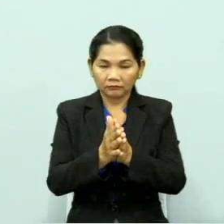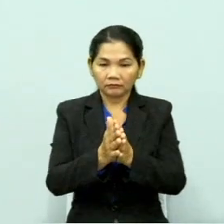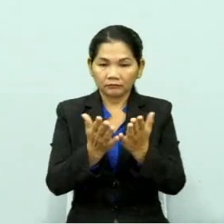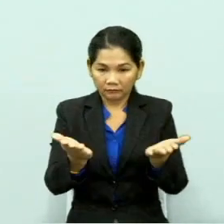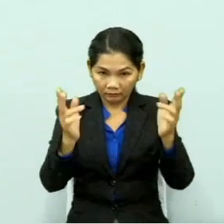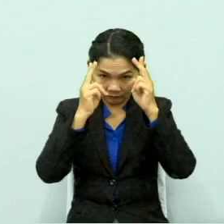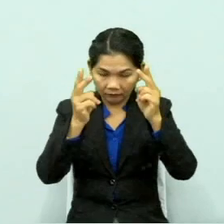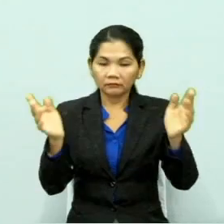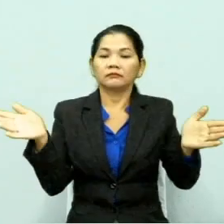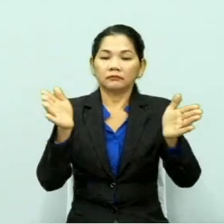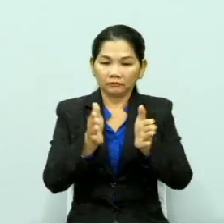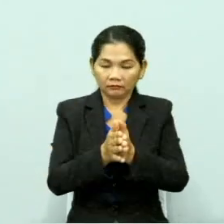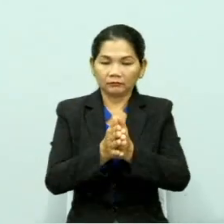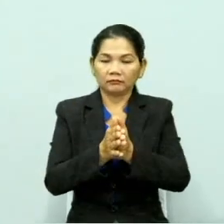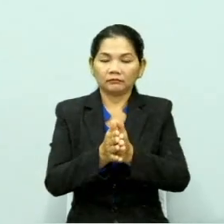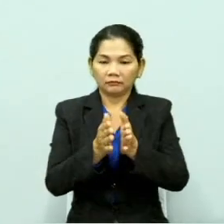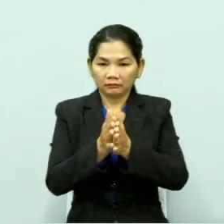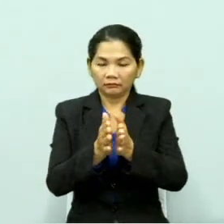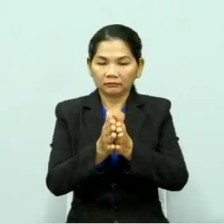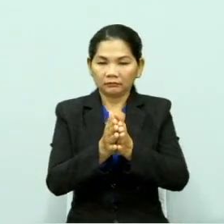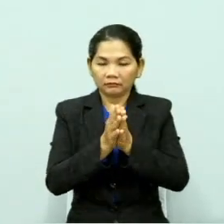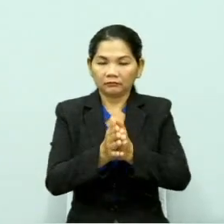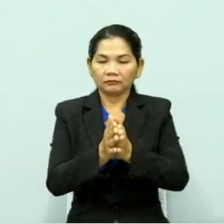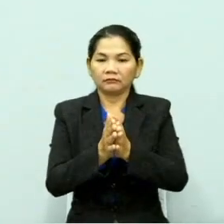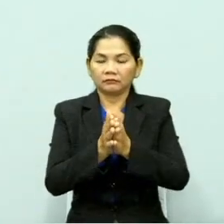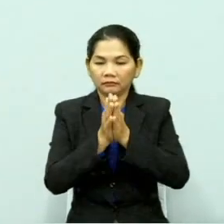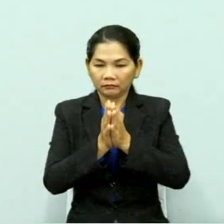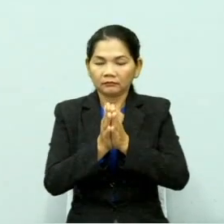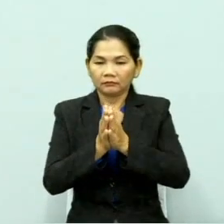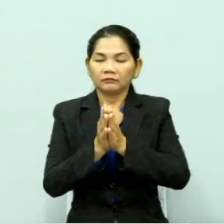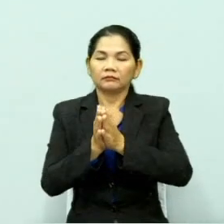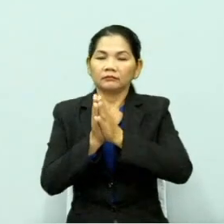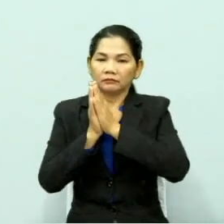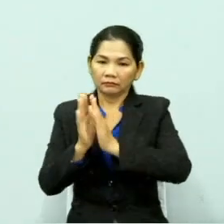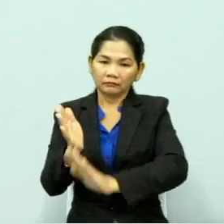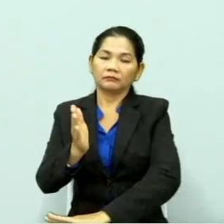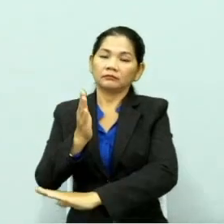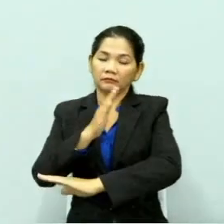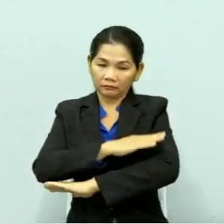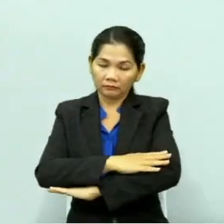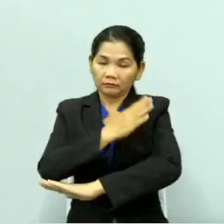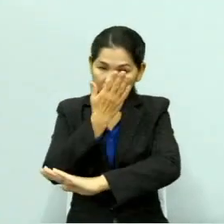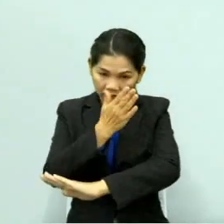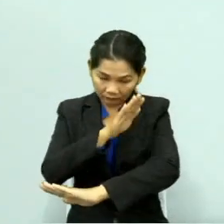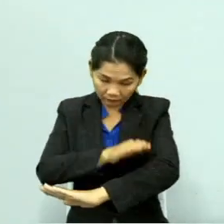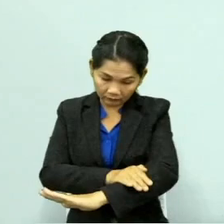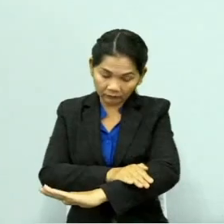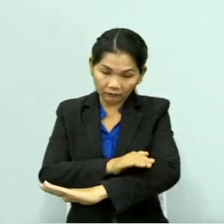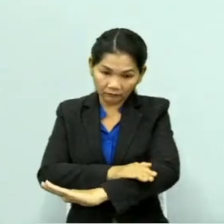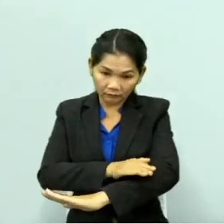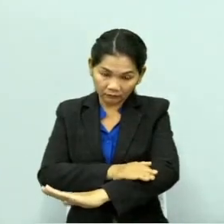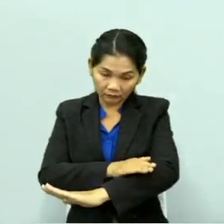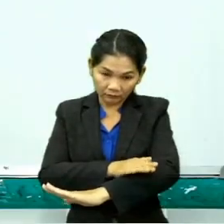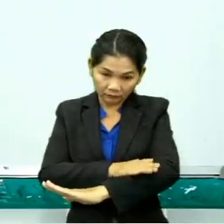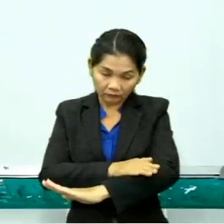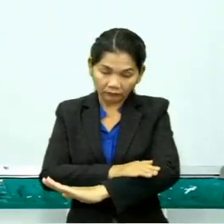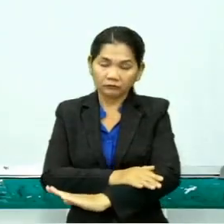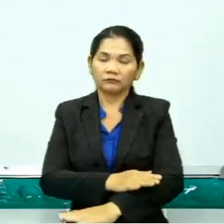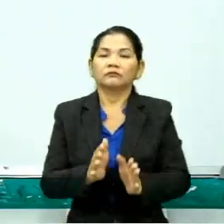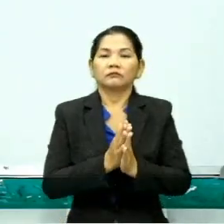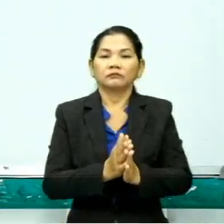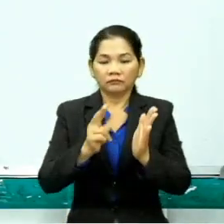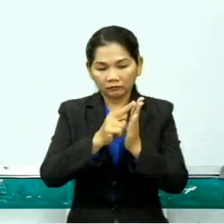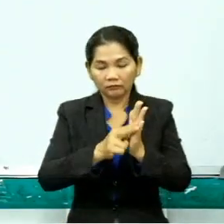sân chà con bật chà đặt nè lửa tọc sân nè con á hai chùm pu ạ tọc bật nè lửa cà đạc khiến chà con nè cừu bật đây nè